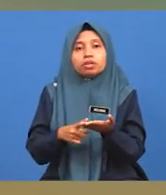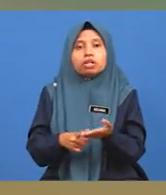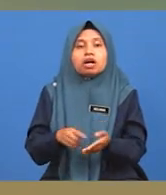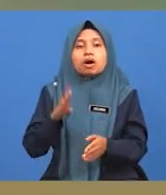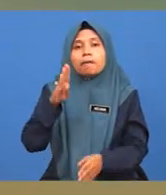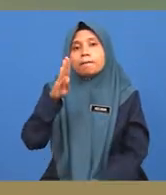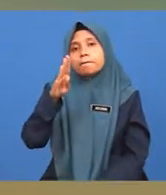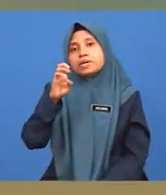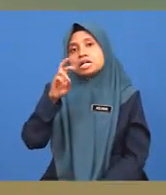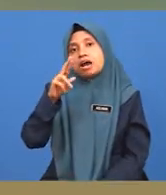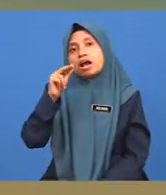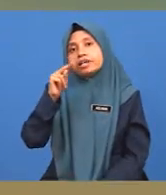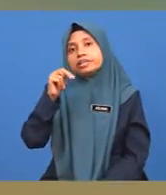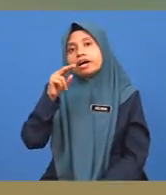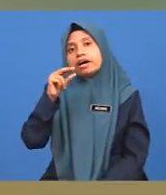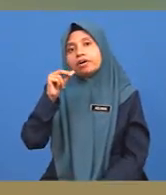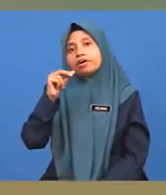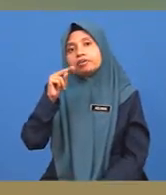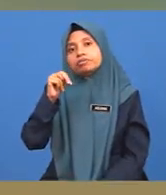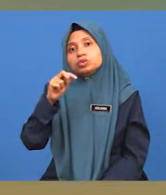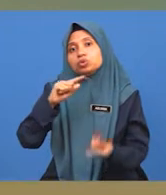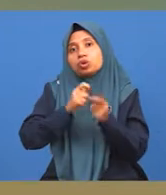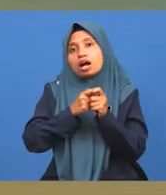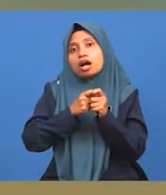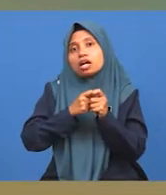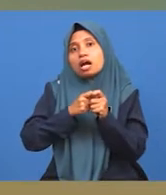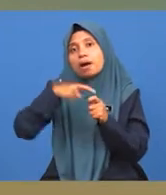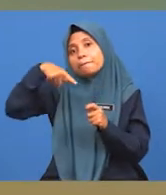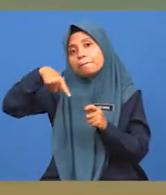beranang ditukarkan kepada Port Dickson.